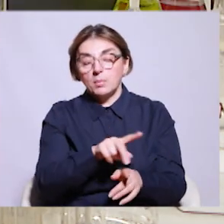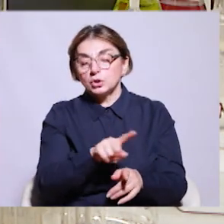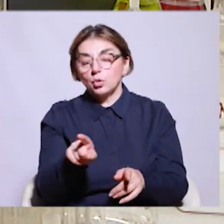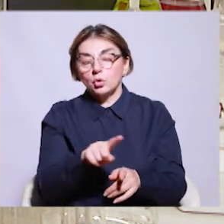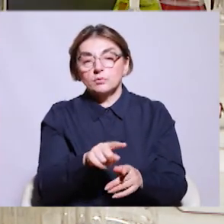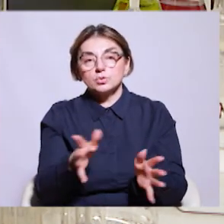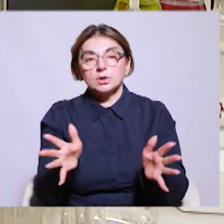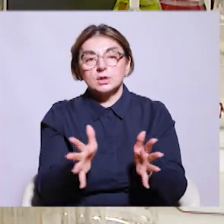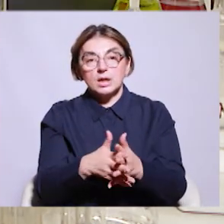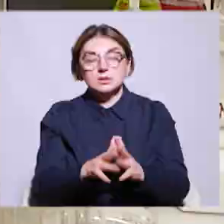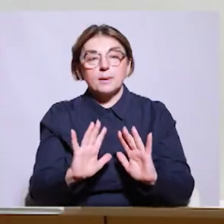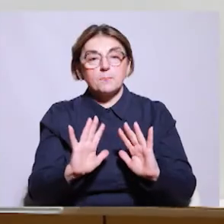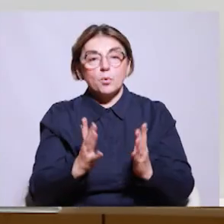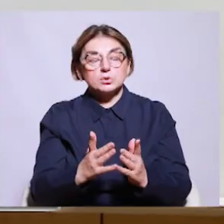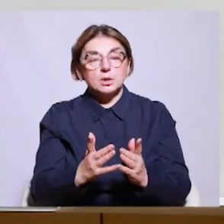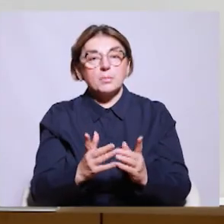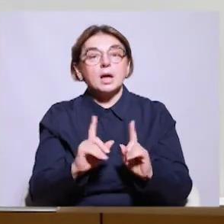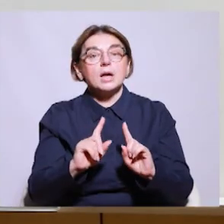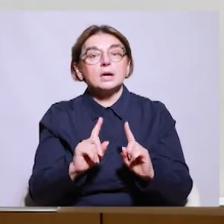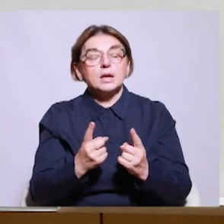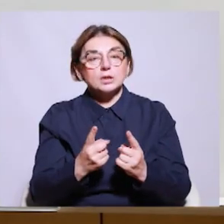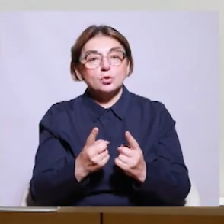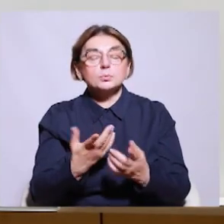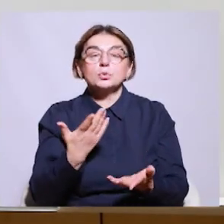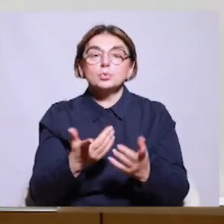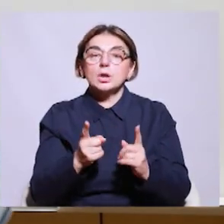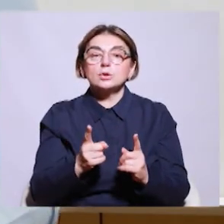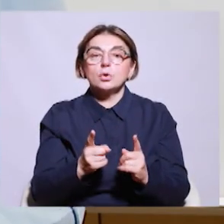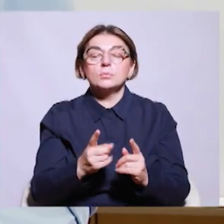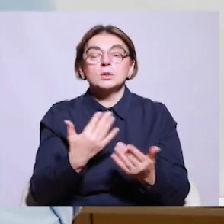წარიმართება რატომ და თუ არ წარიმართება რატომ.